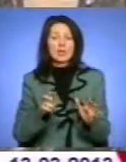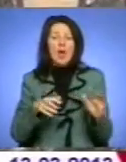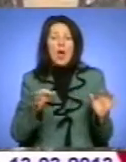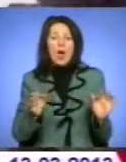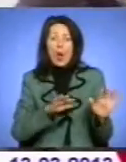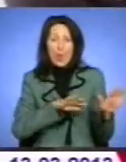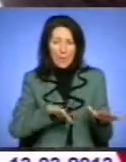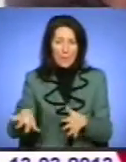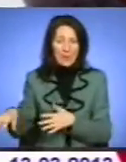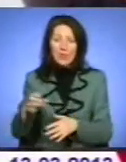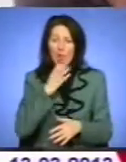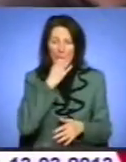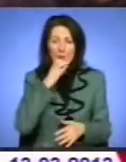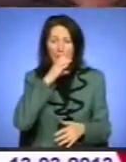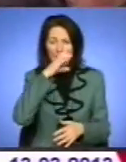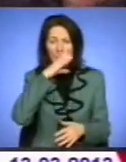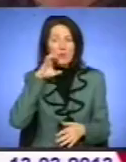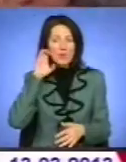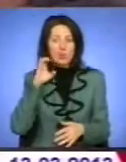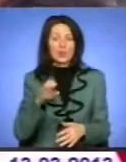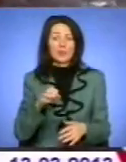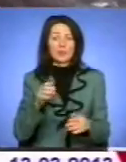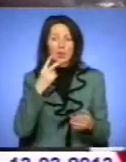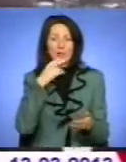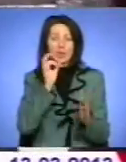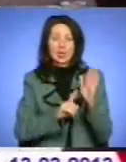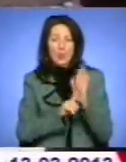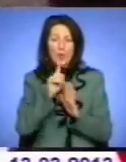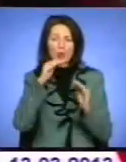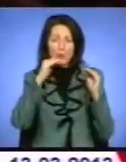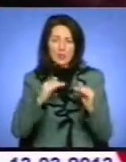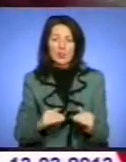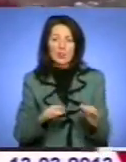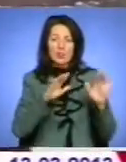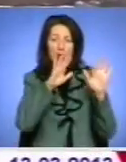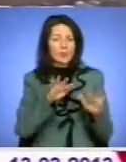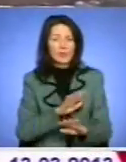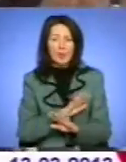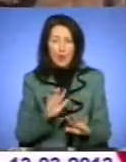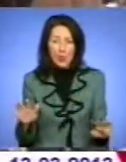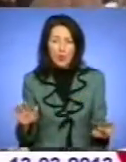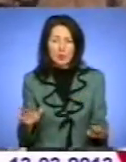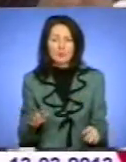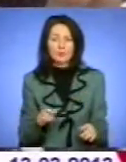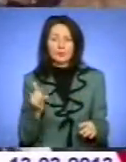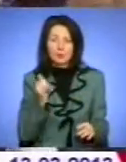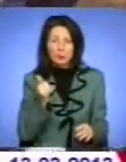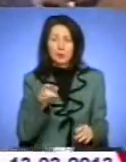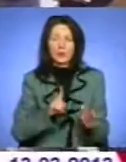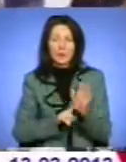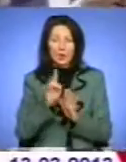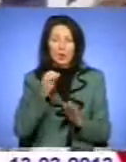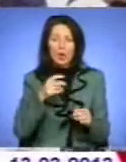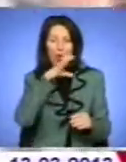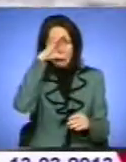північ країни. Температурні показники знижуватимуться, опади припиняться. У суботу температура повітря вночі коливатиметься від 7 до